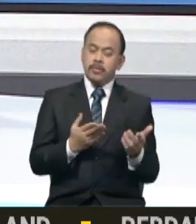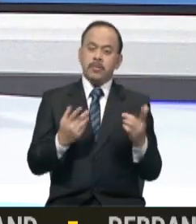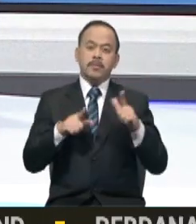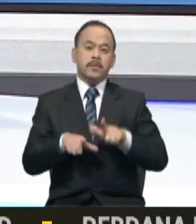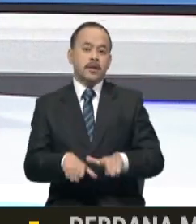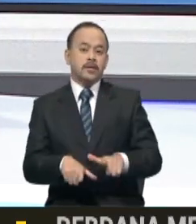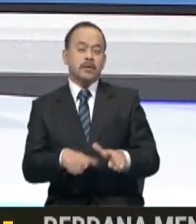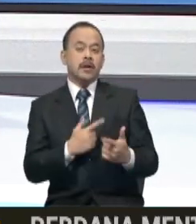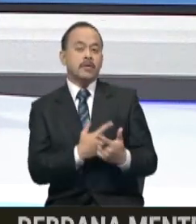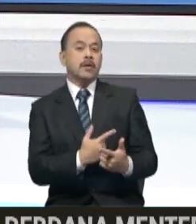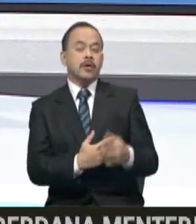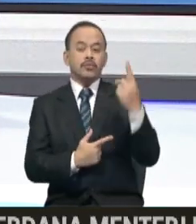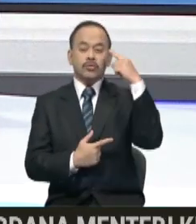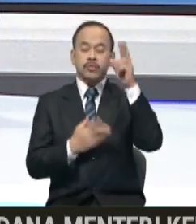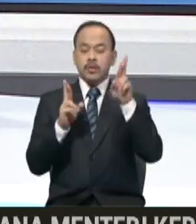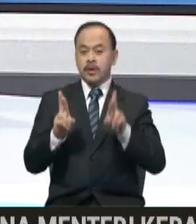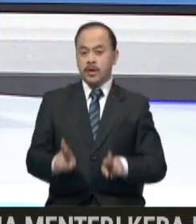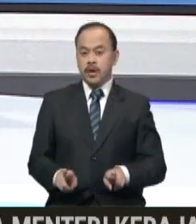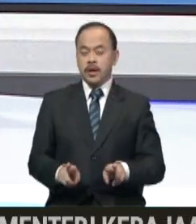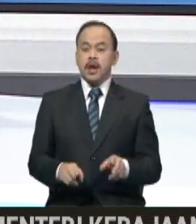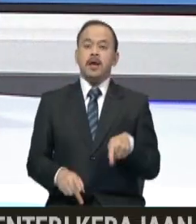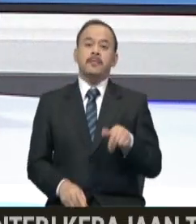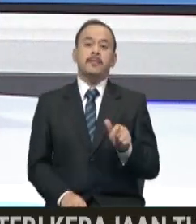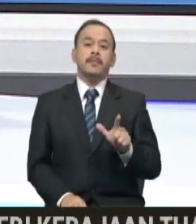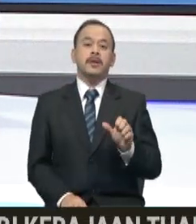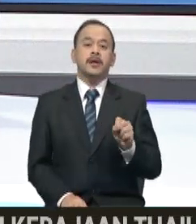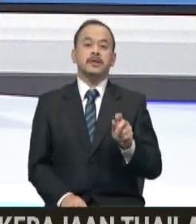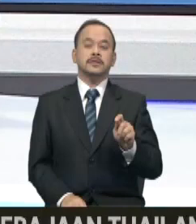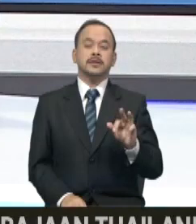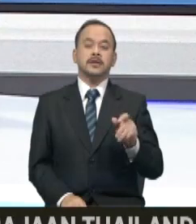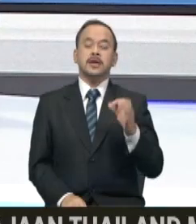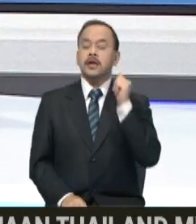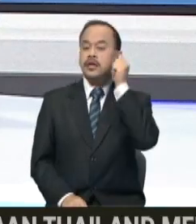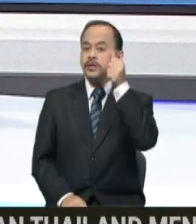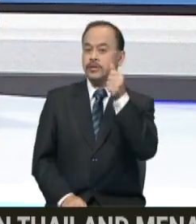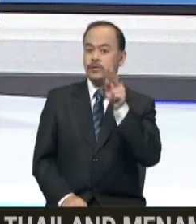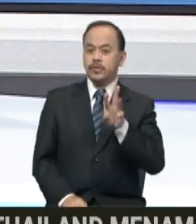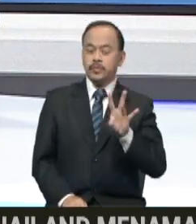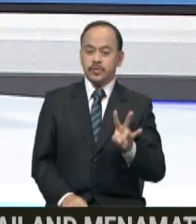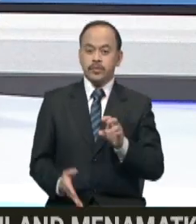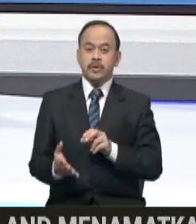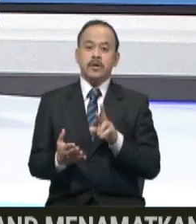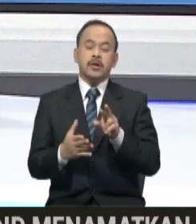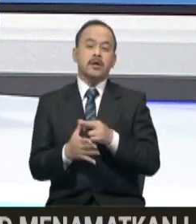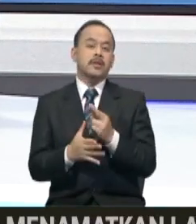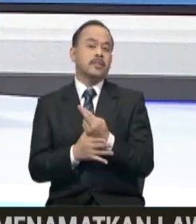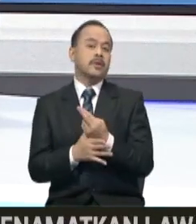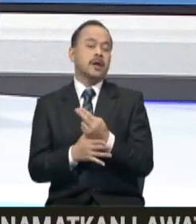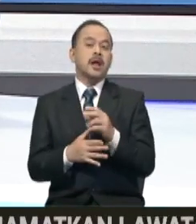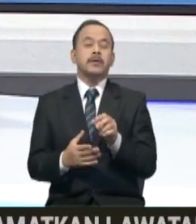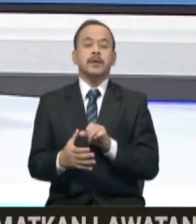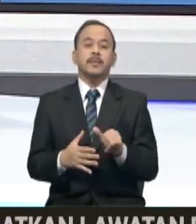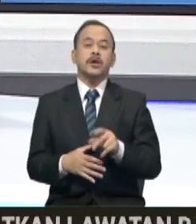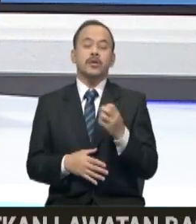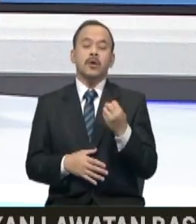dan keselamatan untuk rakyat dan negara Palestin esok 27 Rabiul Awal 1445 Hijrah